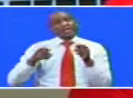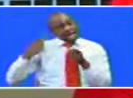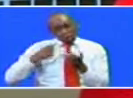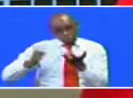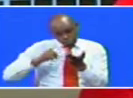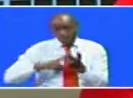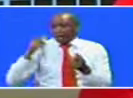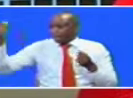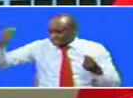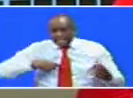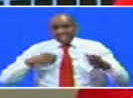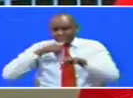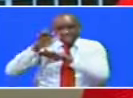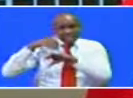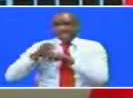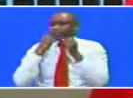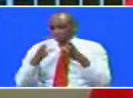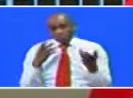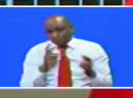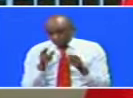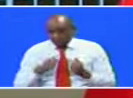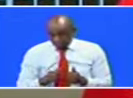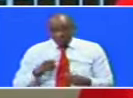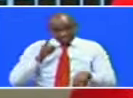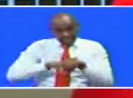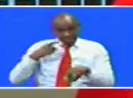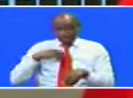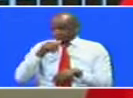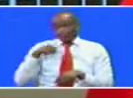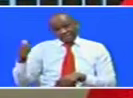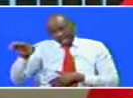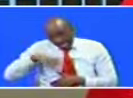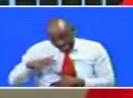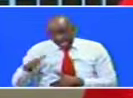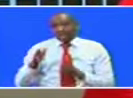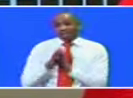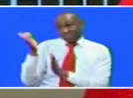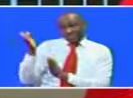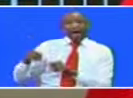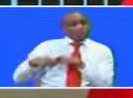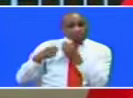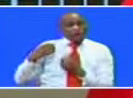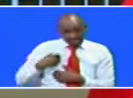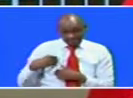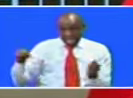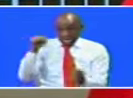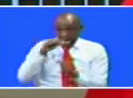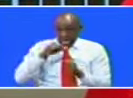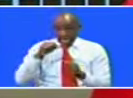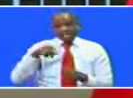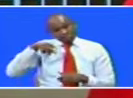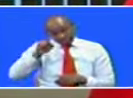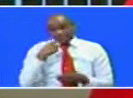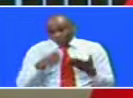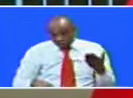kumiminika, manake wakati tunatoka eneo la Chepkorio ambapo kulikuwa na hitilafu kidogo, ambapo gari ambalo lilikuwa